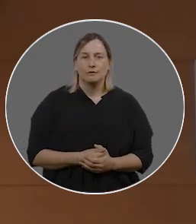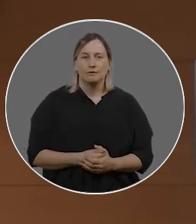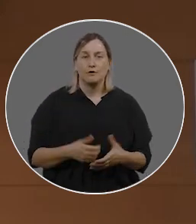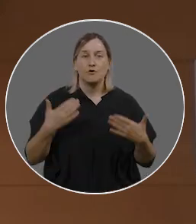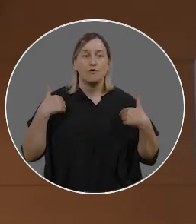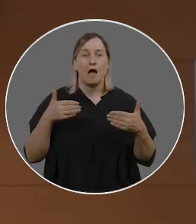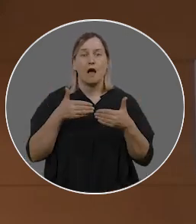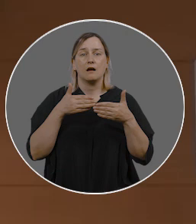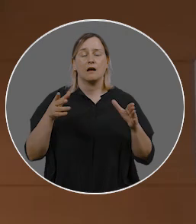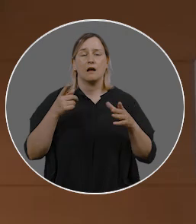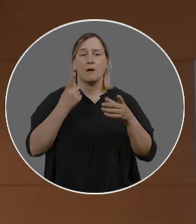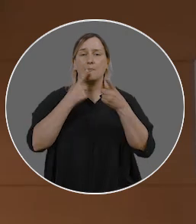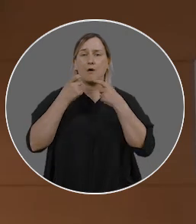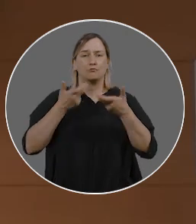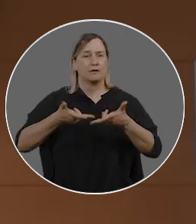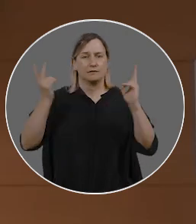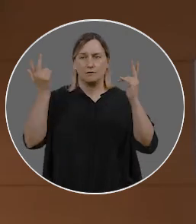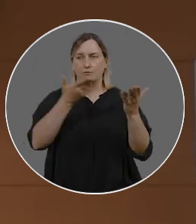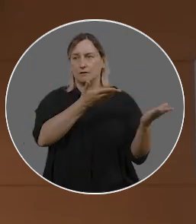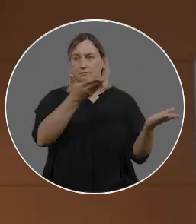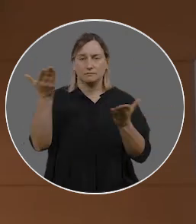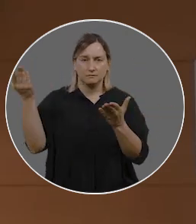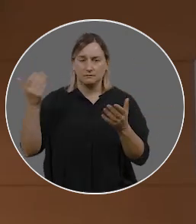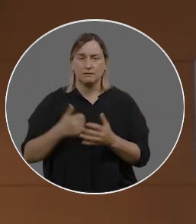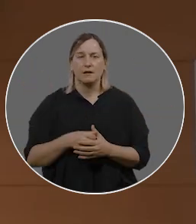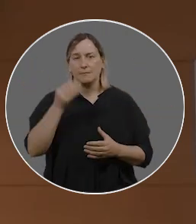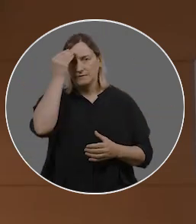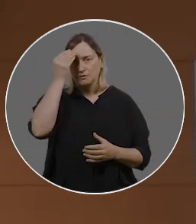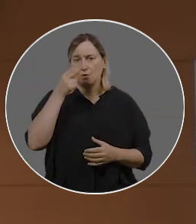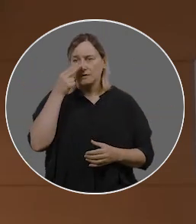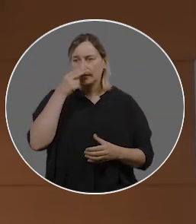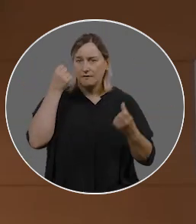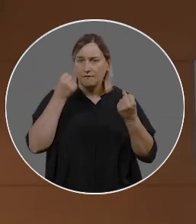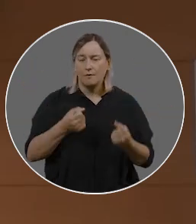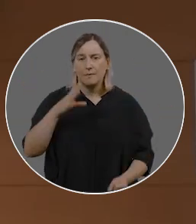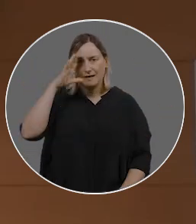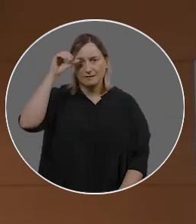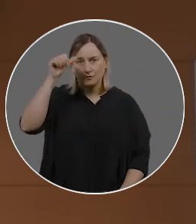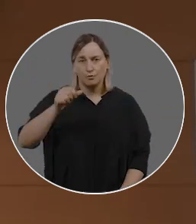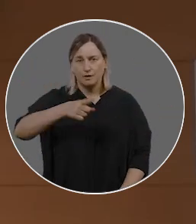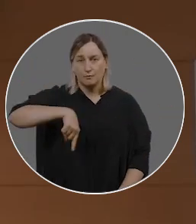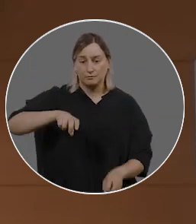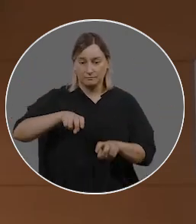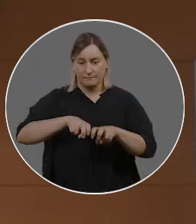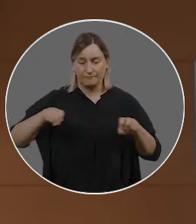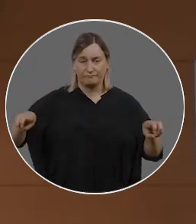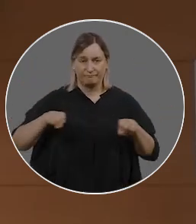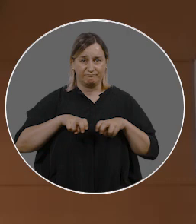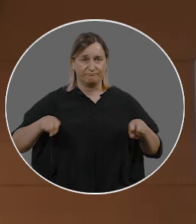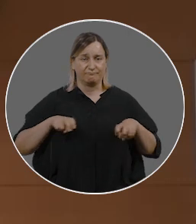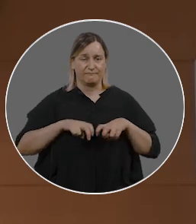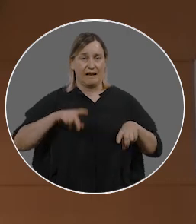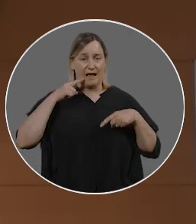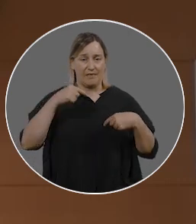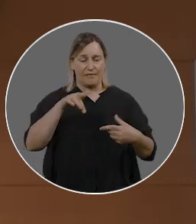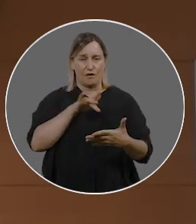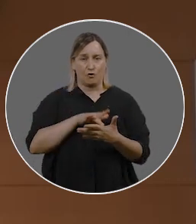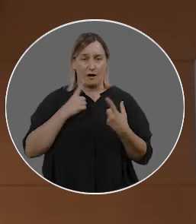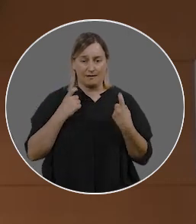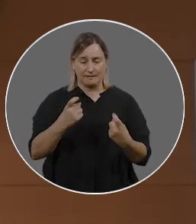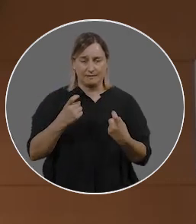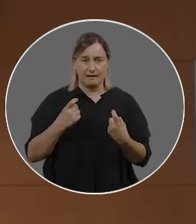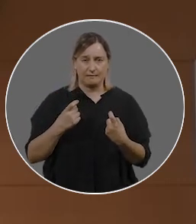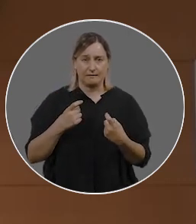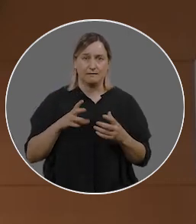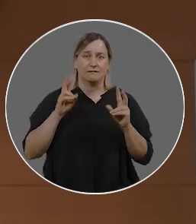a torn de paraules perquè també és molt interessant sentir-vos, els que us trobeu dia a dia, amb la necessitat